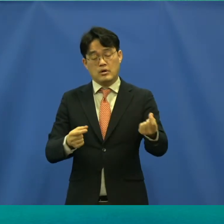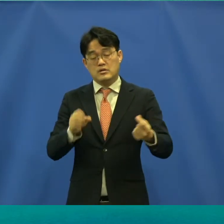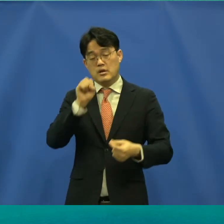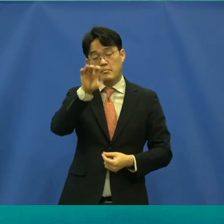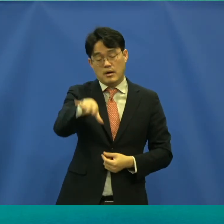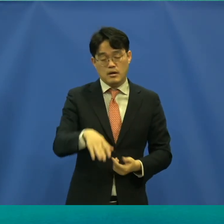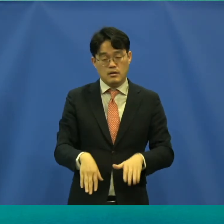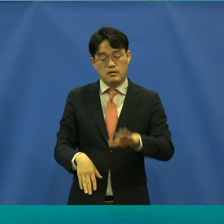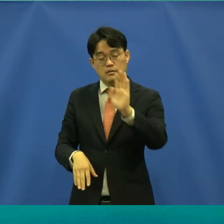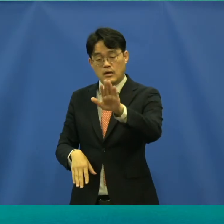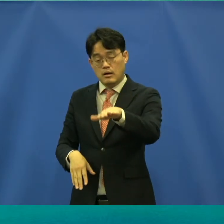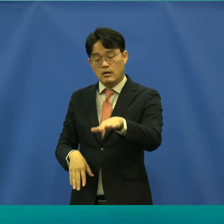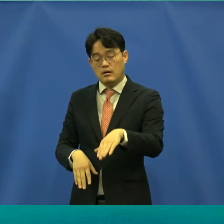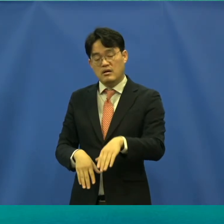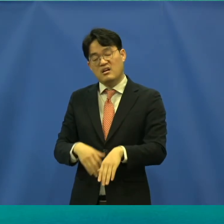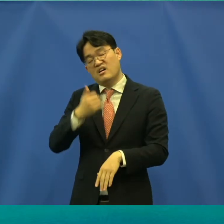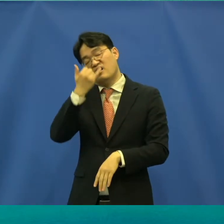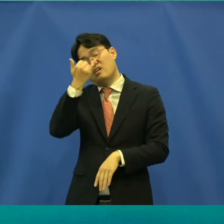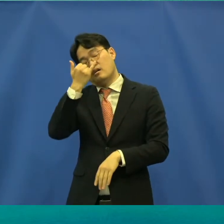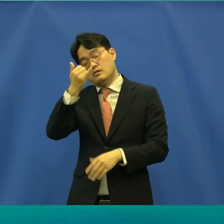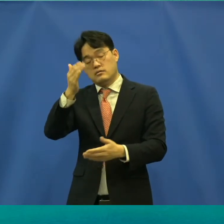때가 아니야.